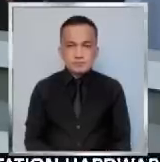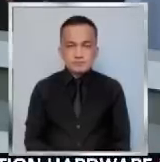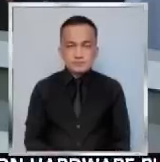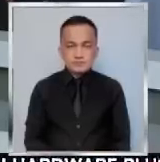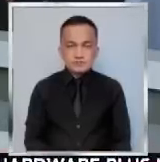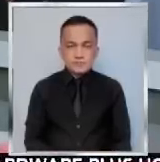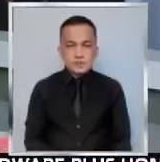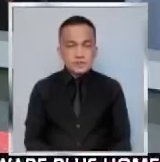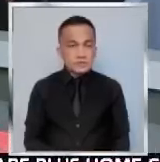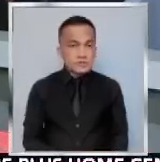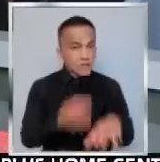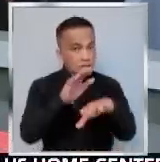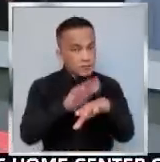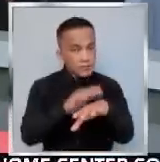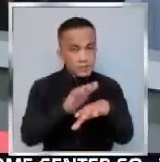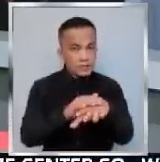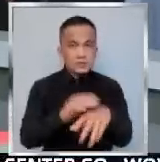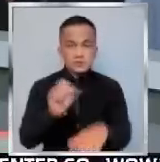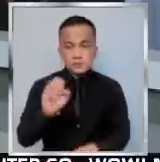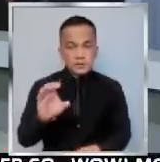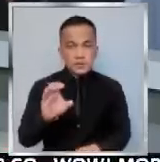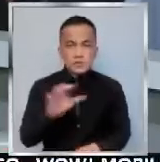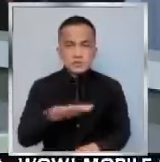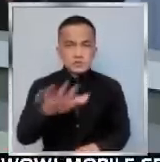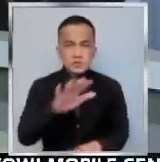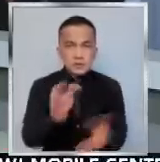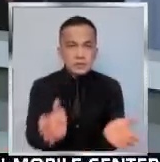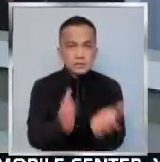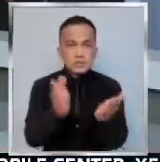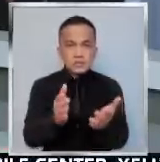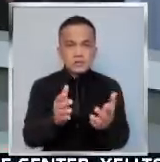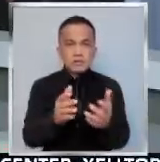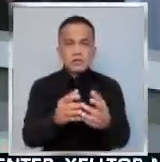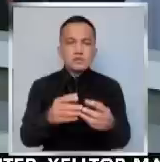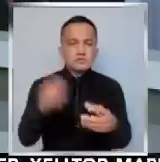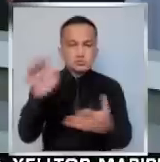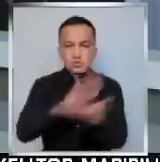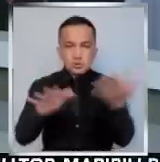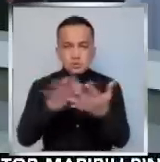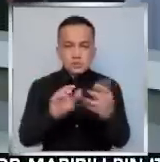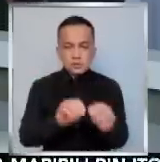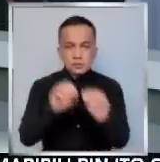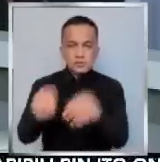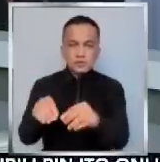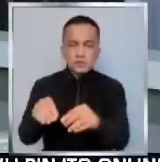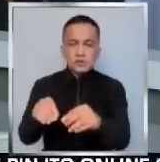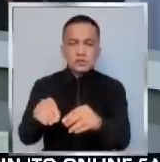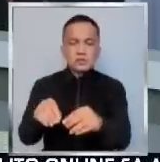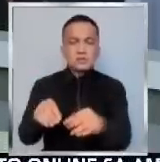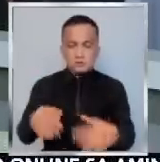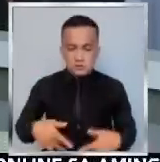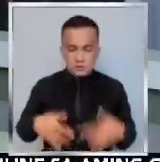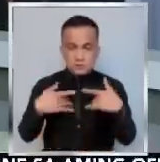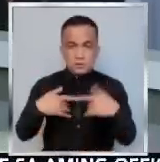Nagbabala ang Korte Suprema sa mga nanghihikayat ng karahasan na naglalagay raw sa buhay ng mga hukom sa peligro. Inilabas ito